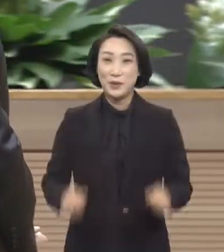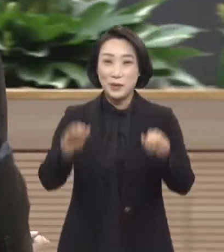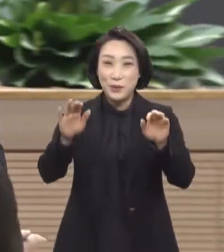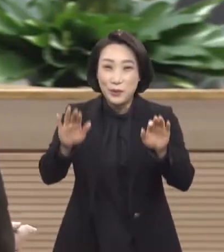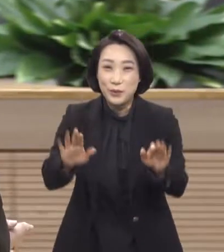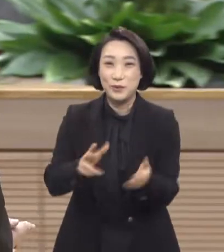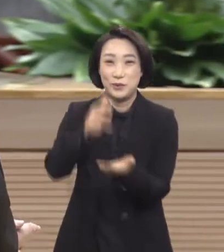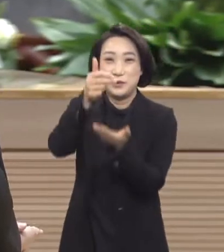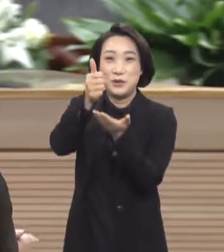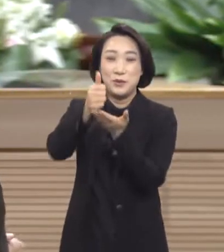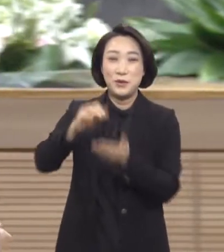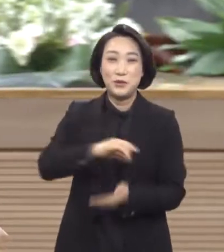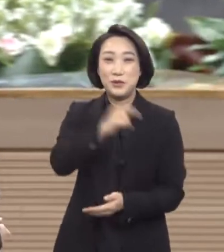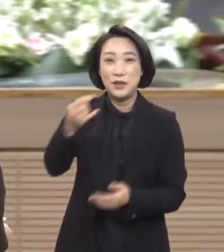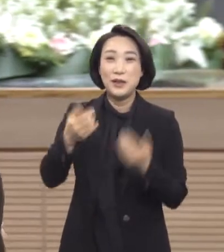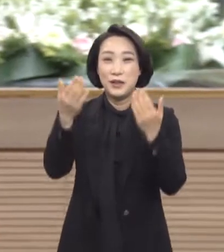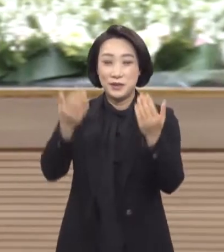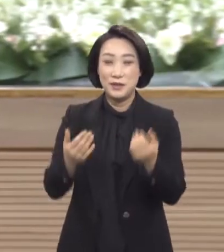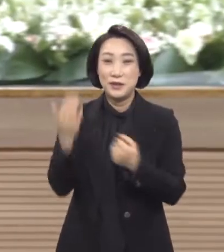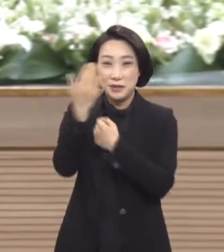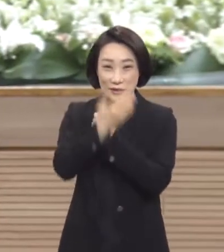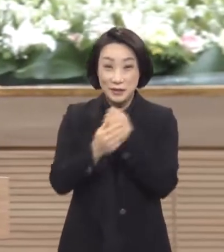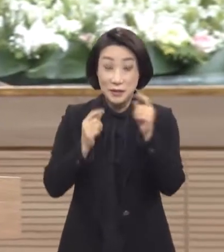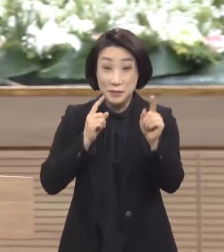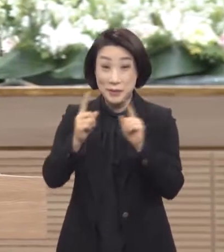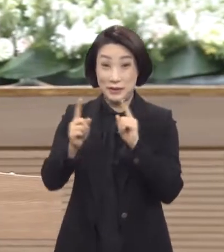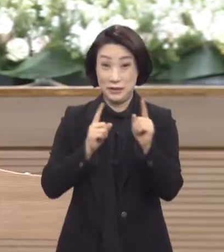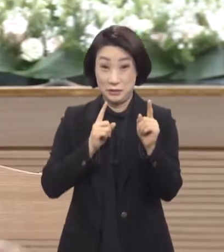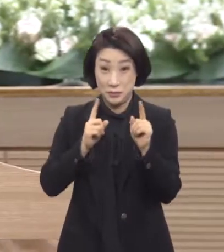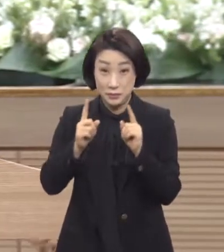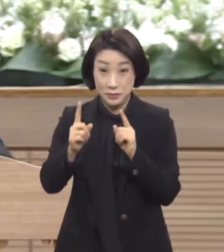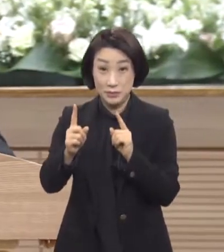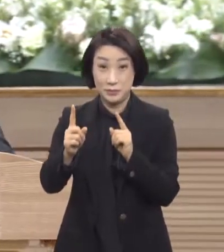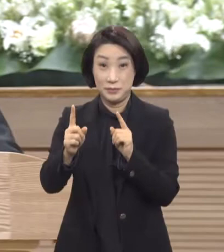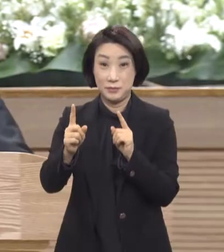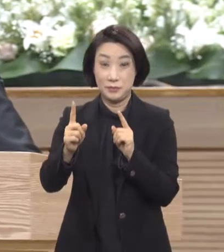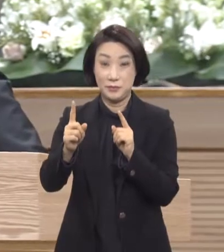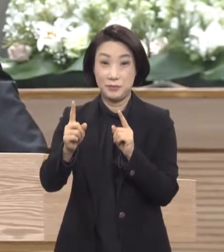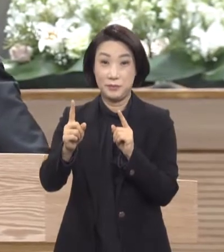오늘도 주님이 우리에게 주실 은혜의 말씀은